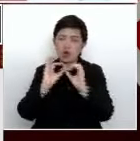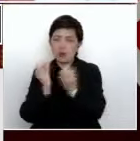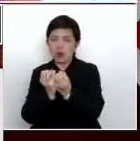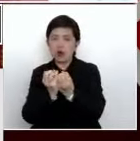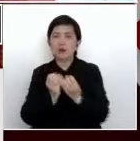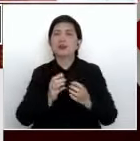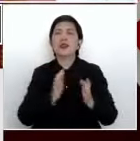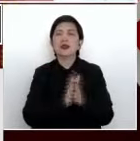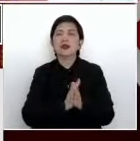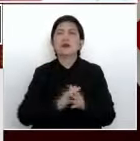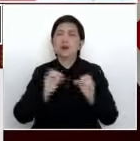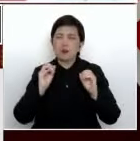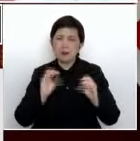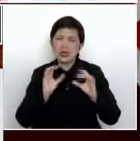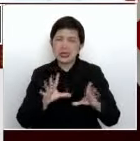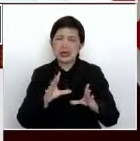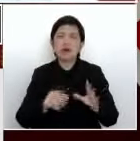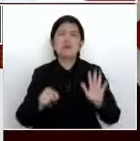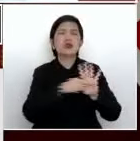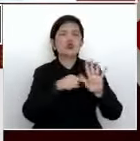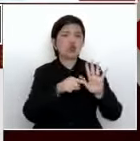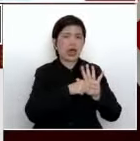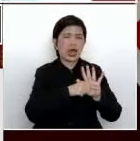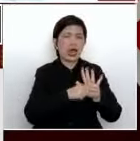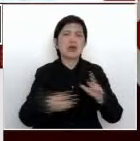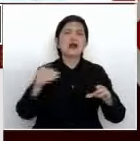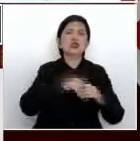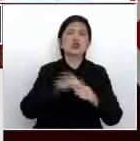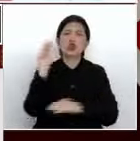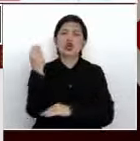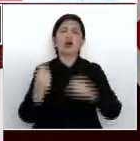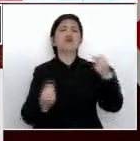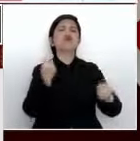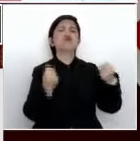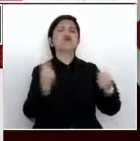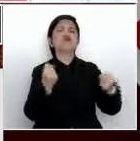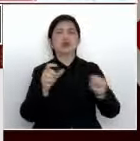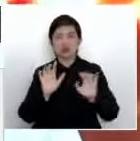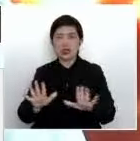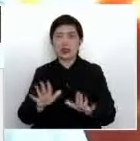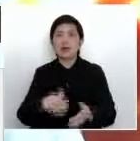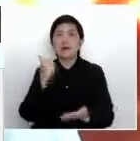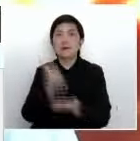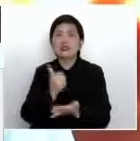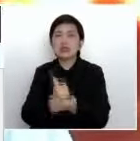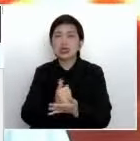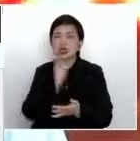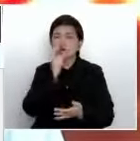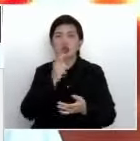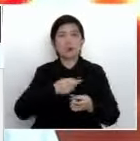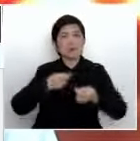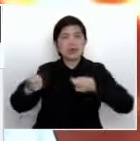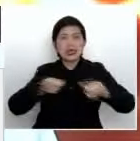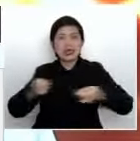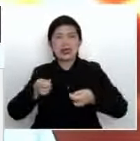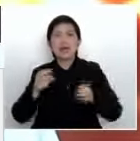berkurang banyak masuk ke Jakarta bawa kendaraan pribadi jadi maka dengan demikian yang paling penting untuk mengatasi kemacetan di